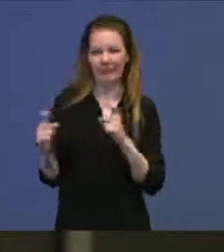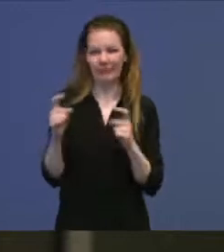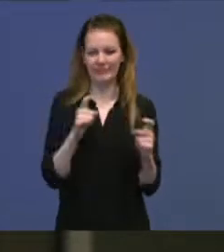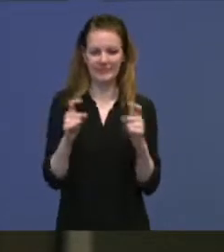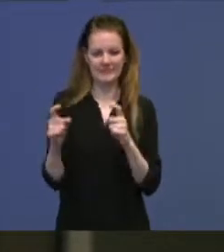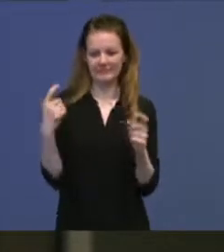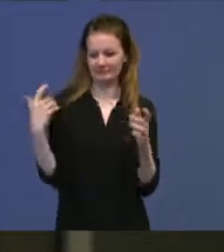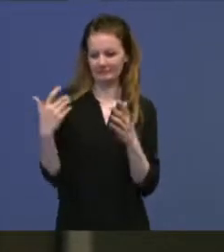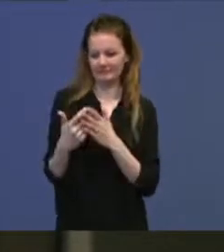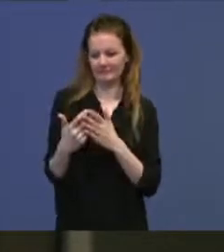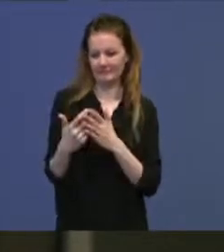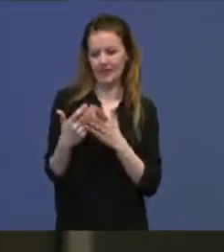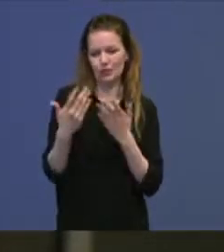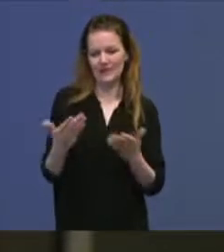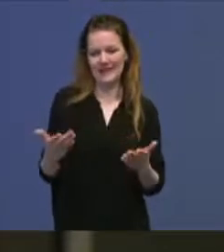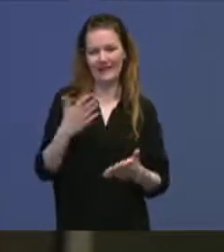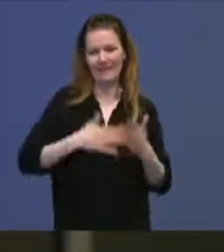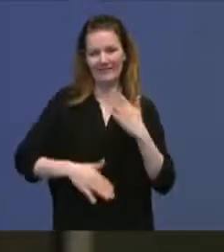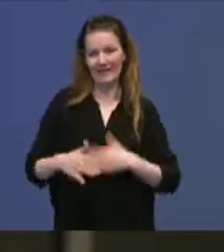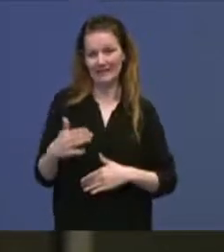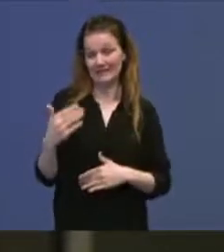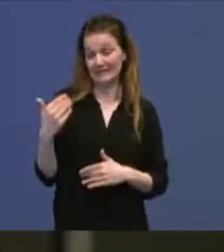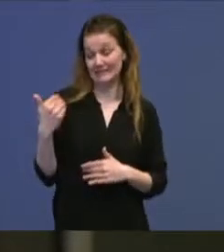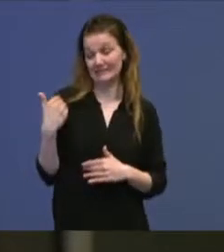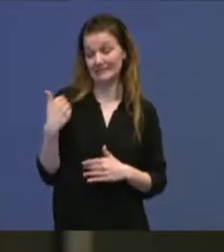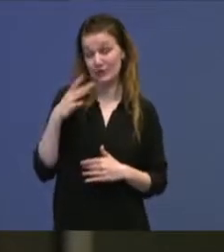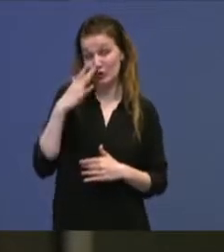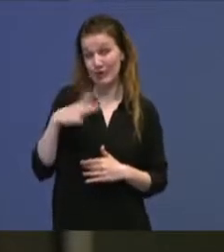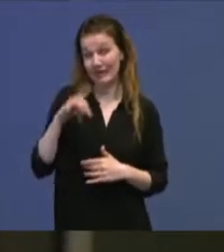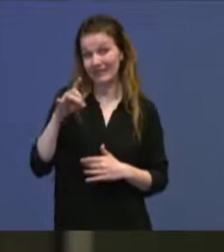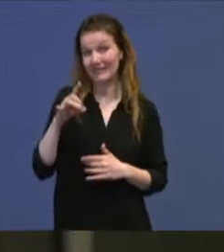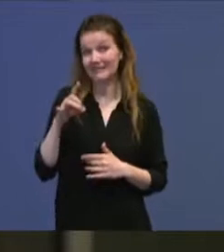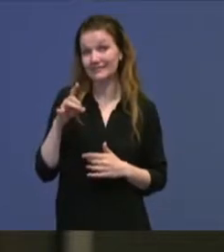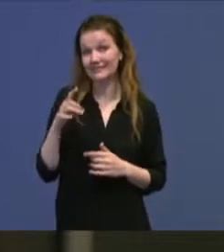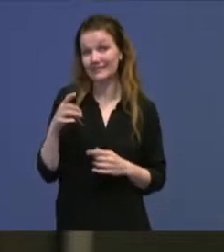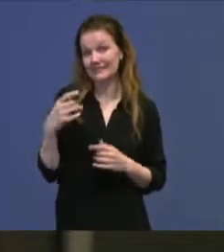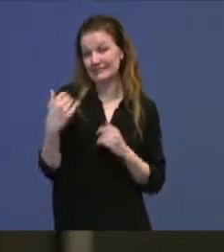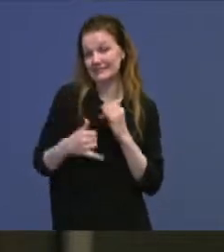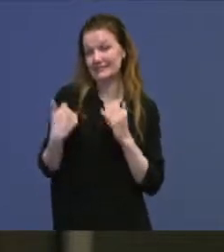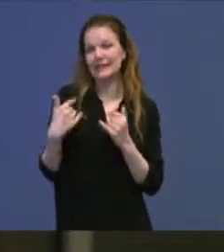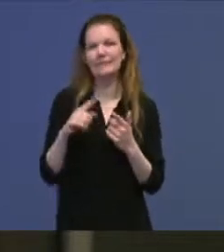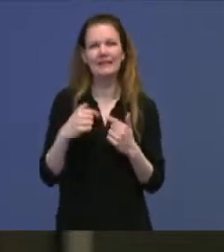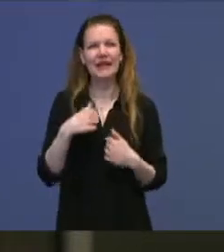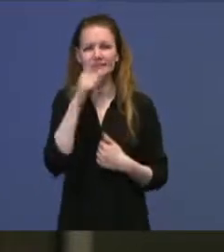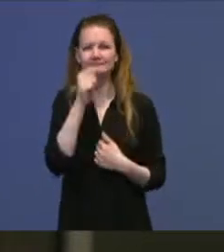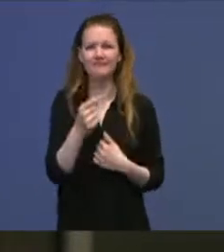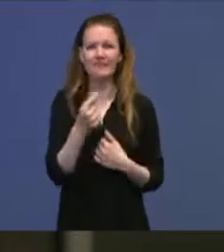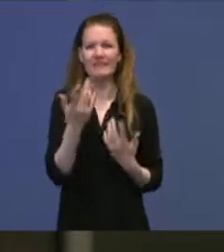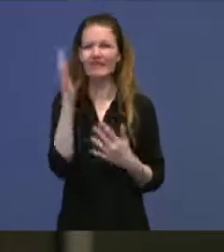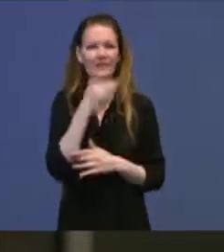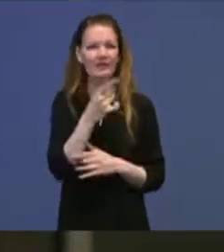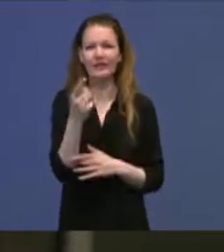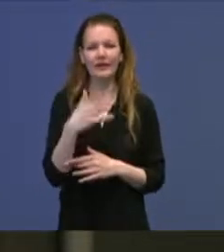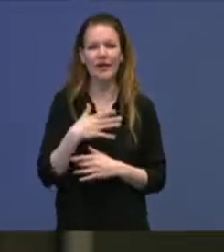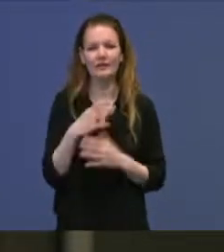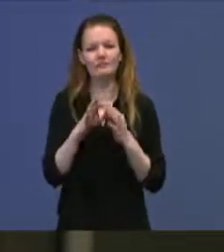kommersiell velferd. Senest i dag på nyhetene, så jeg lurte på hvilke tanker dere har gjort rundt det, men rundt ja, kommunal